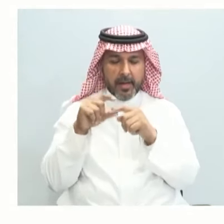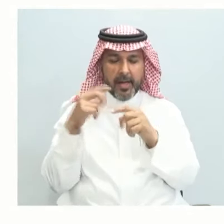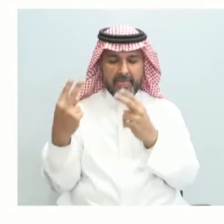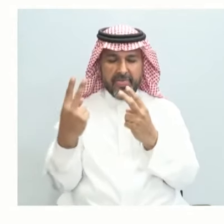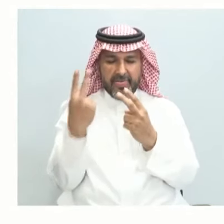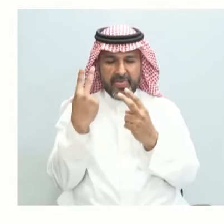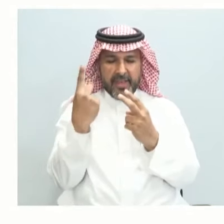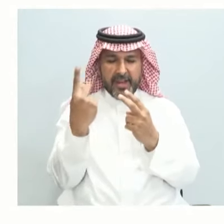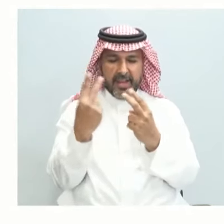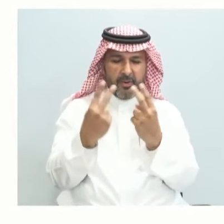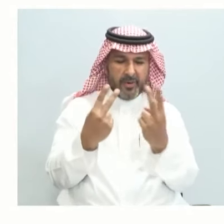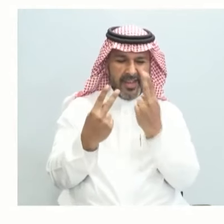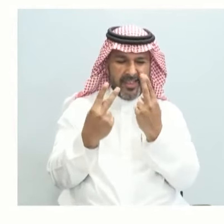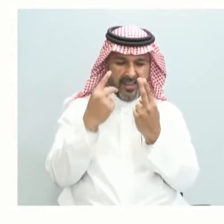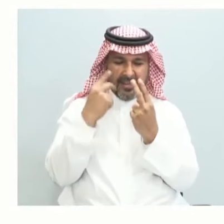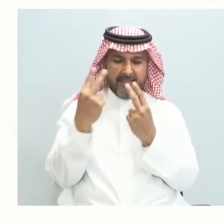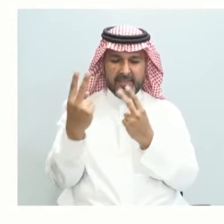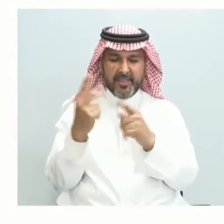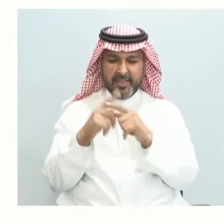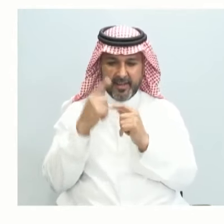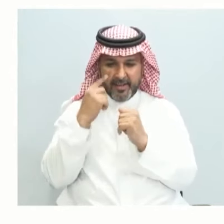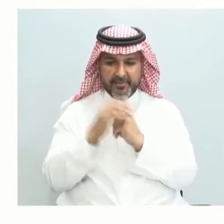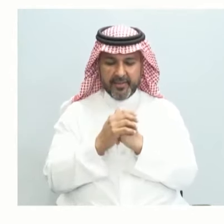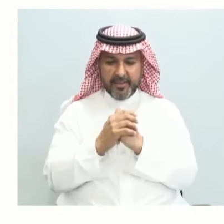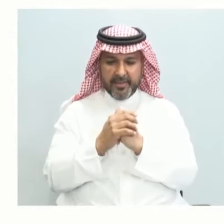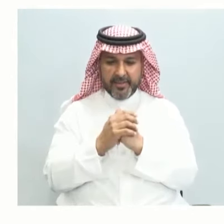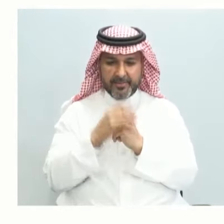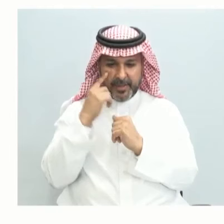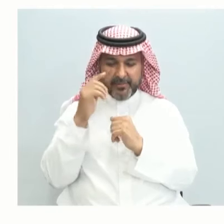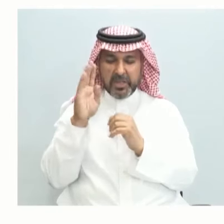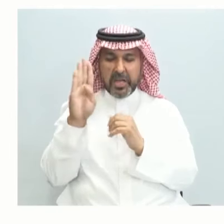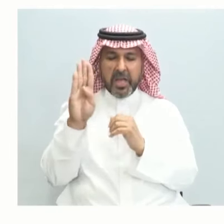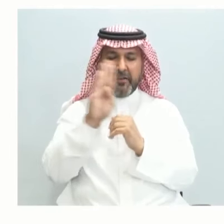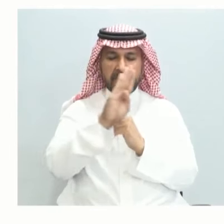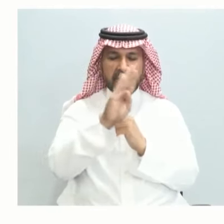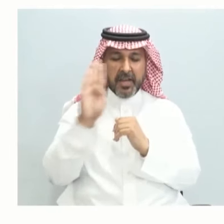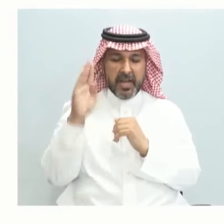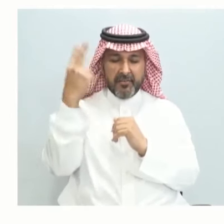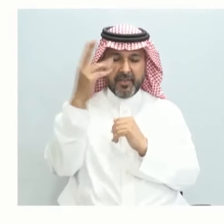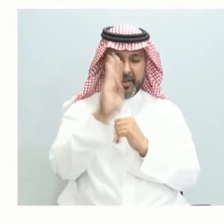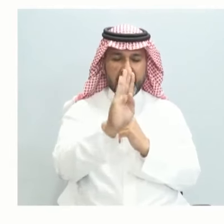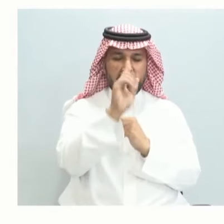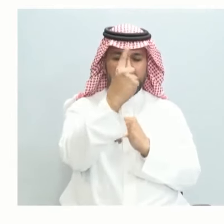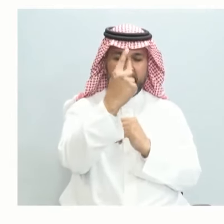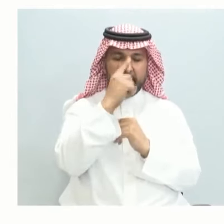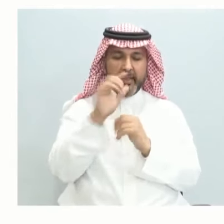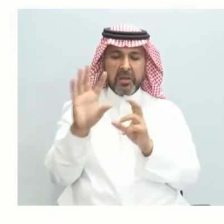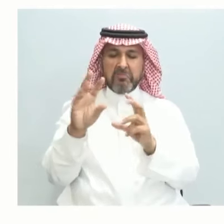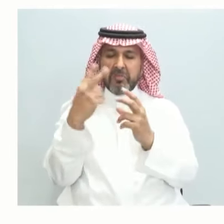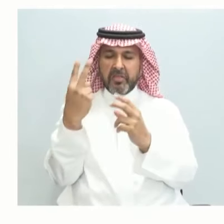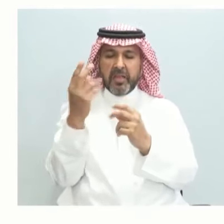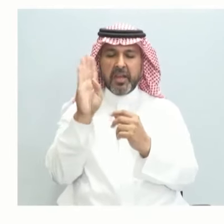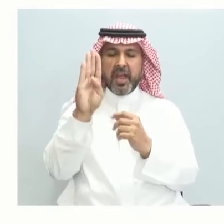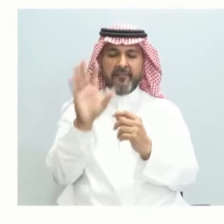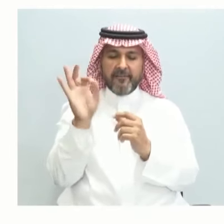الحرفي نختار الاس الاقل اذا هو عباره عن اذن سيكون القاسم المشترك الاكبر مبروك فيه